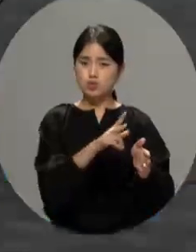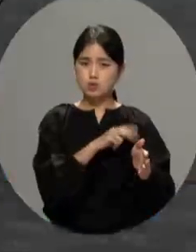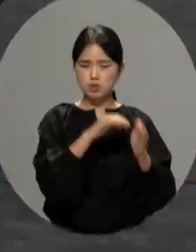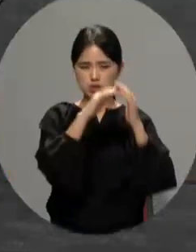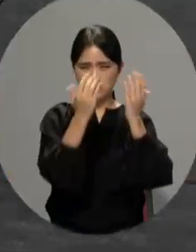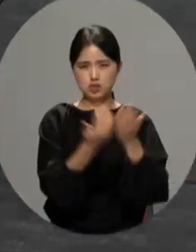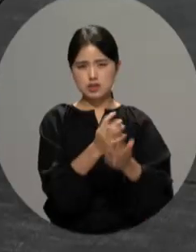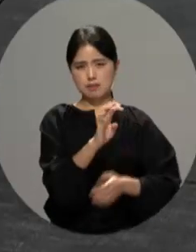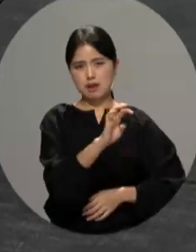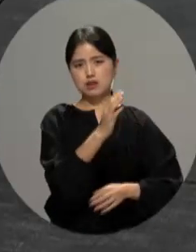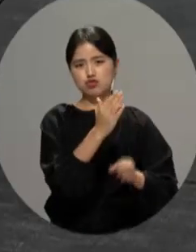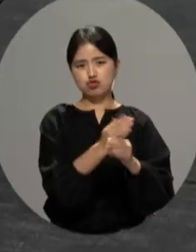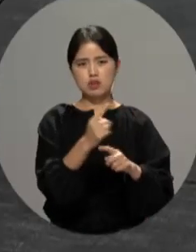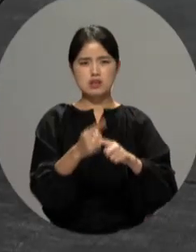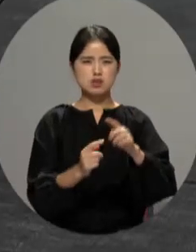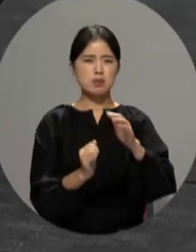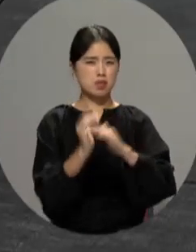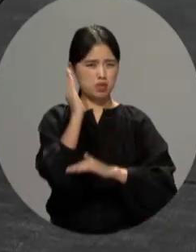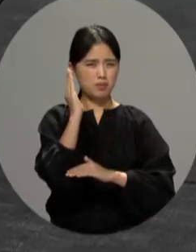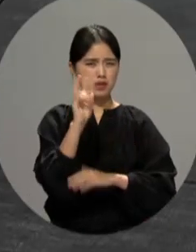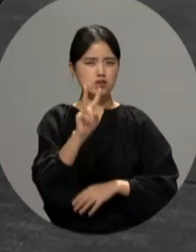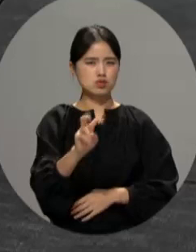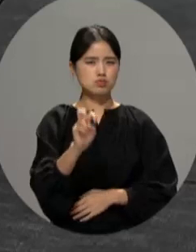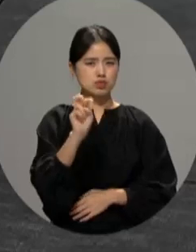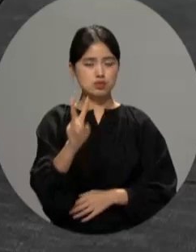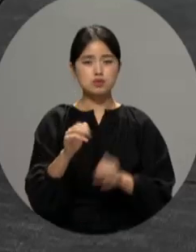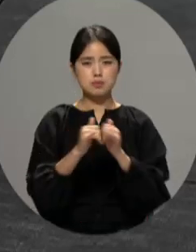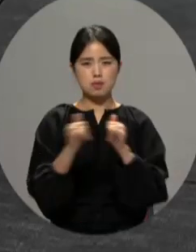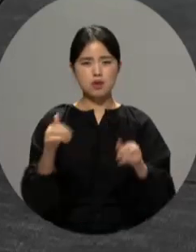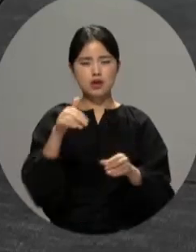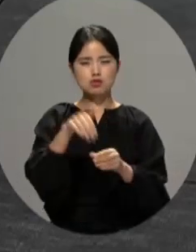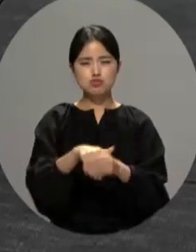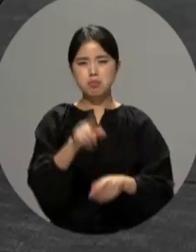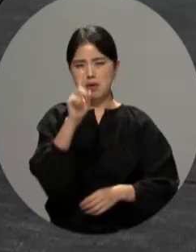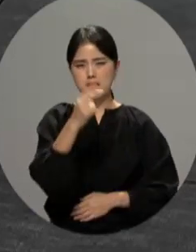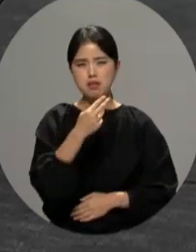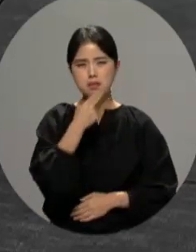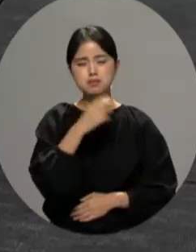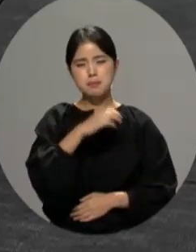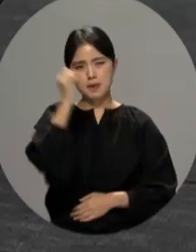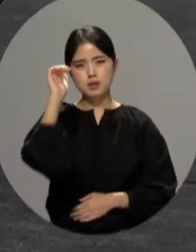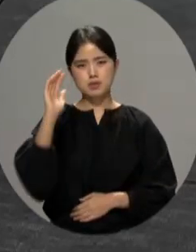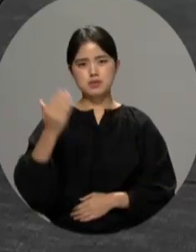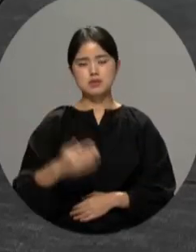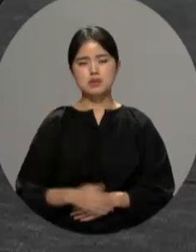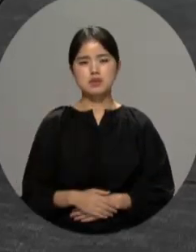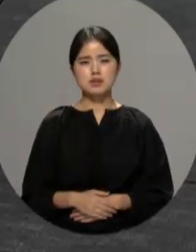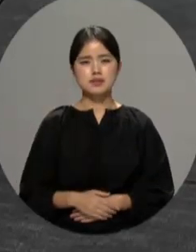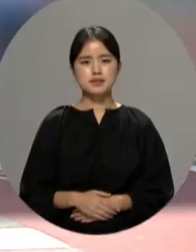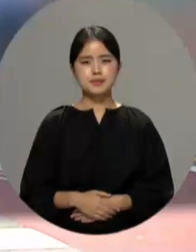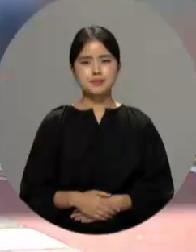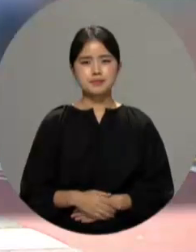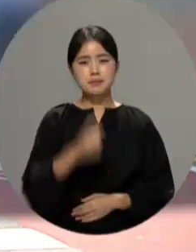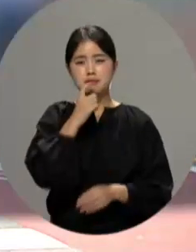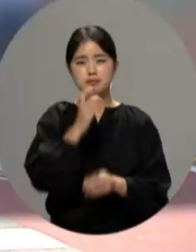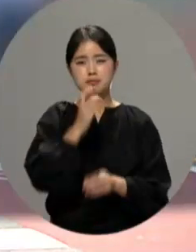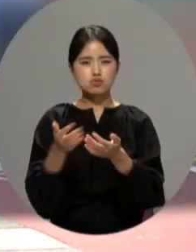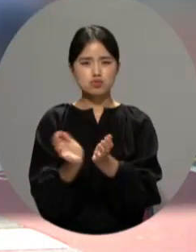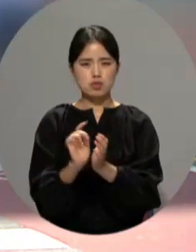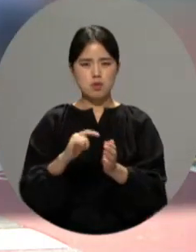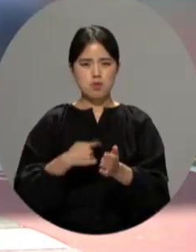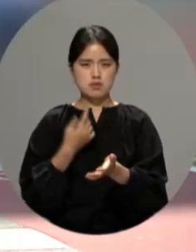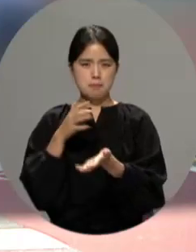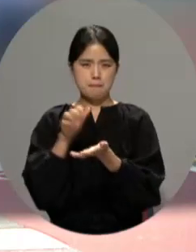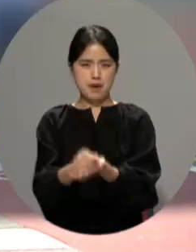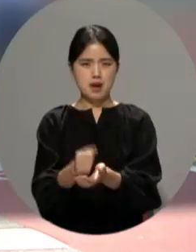전체 40명 가운데 절반이 넘는 22명이 투표 없이 배지를 달았습니다. 사실상 민주당이 독주하고